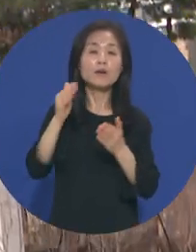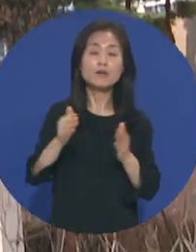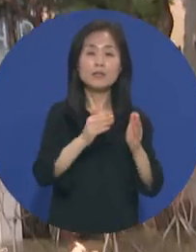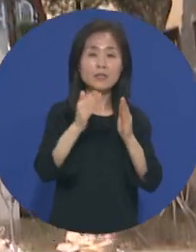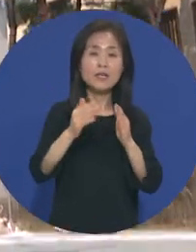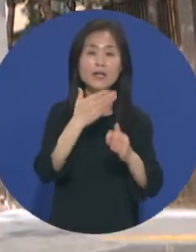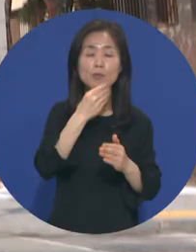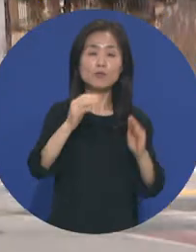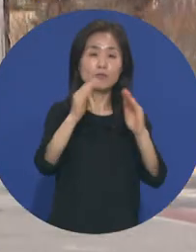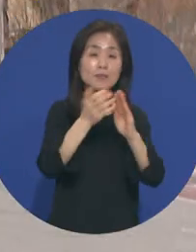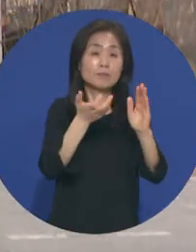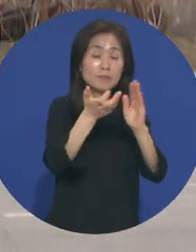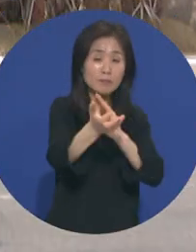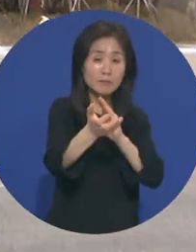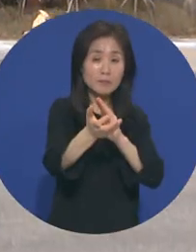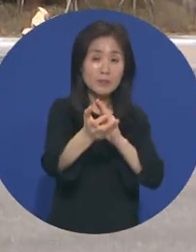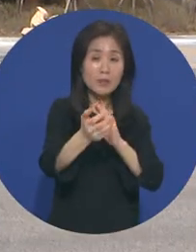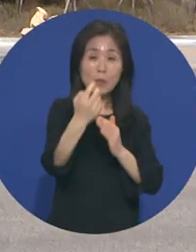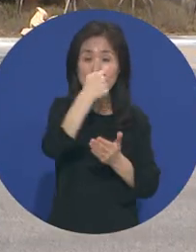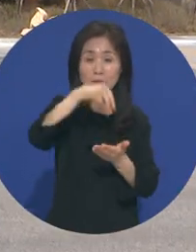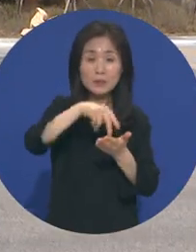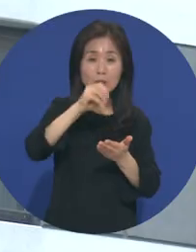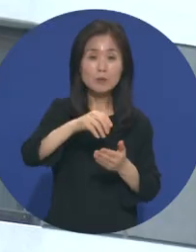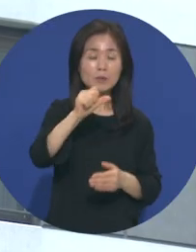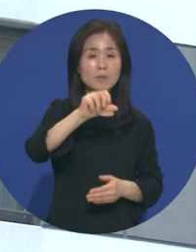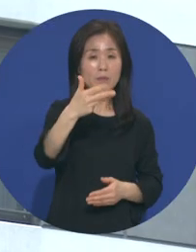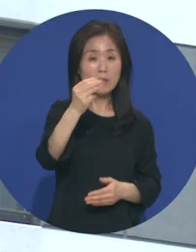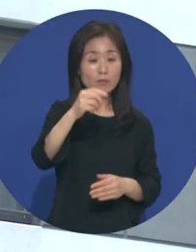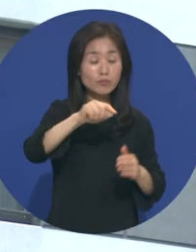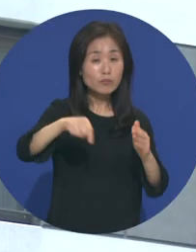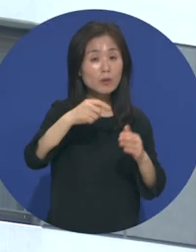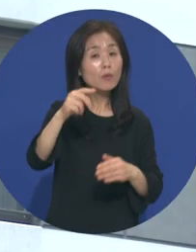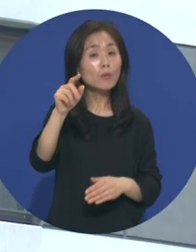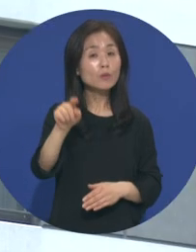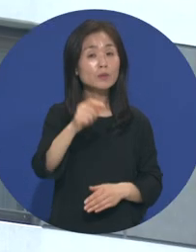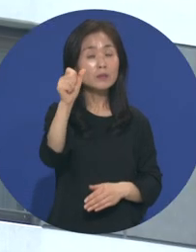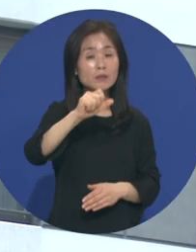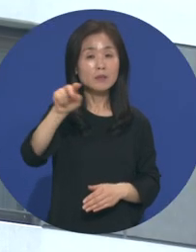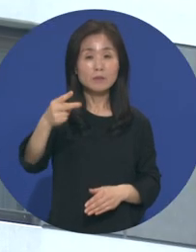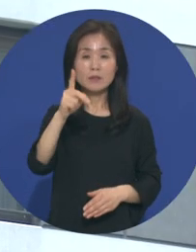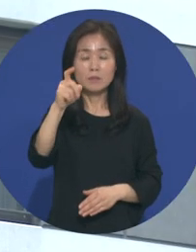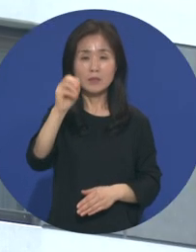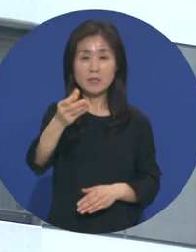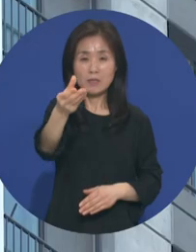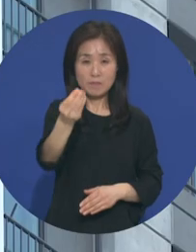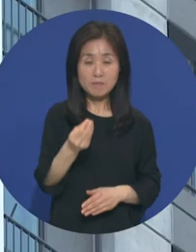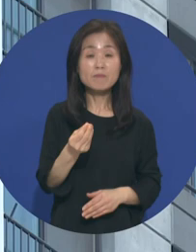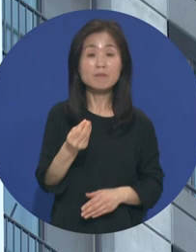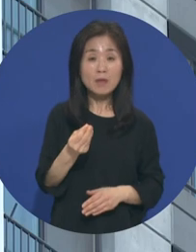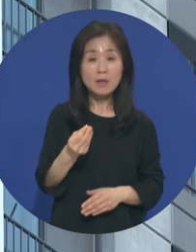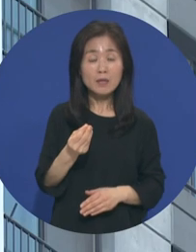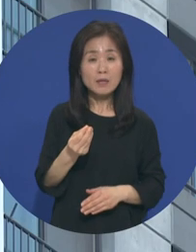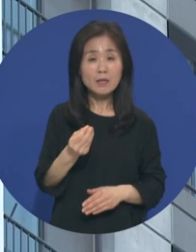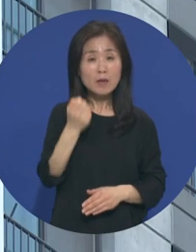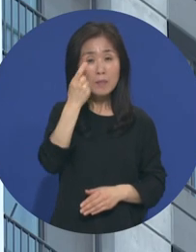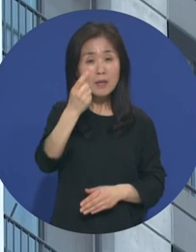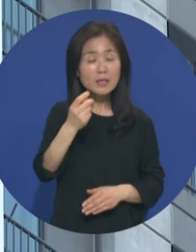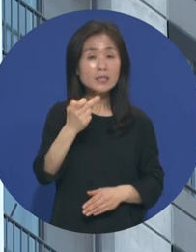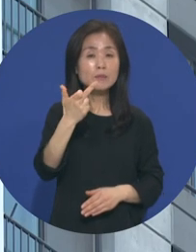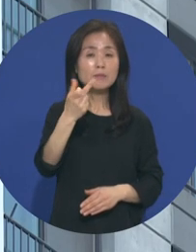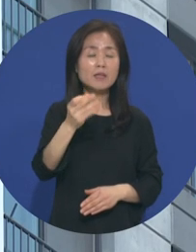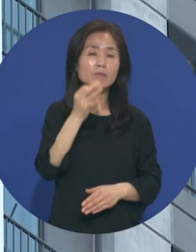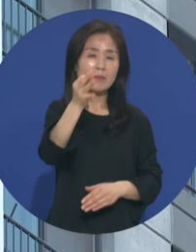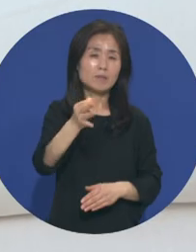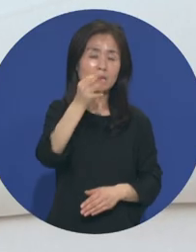했습니다 임대 보증급 5,800만 원 중 5,20 원은 대출 받아 마련했는데 다다리 약 17만 원의 이자를